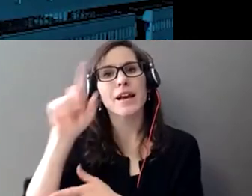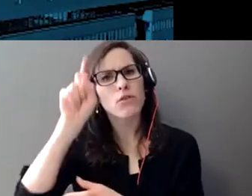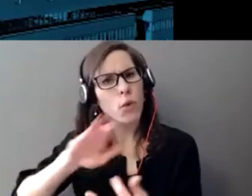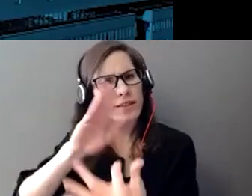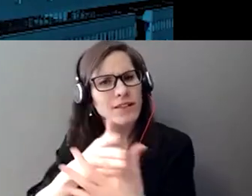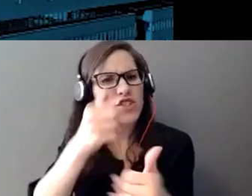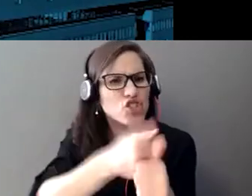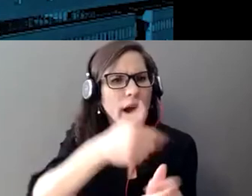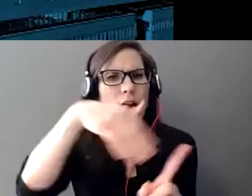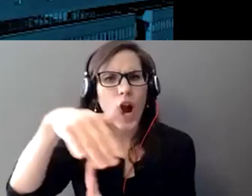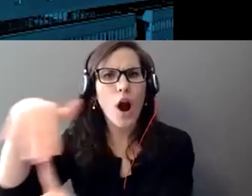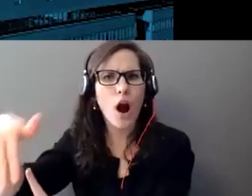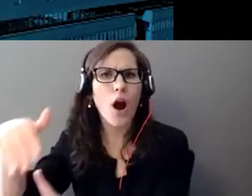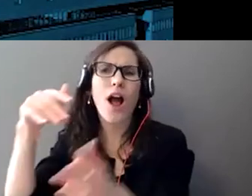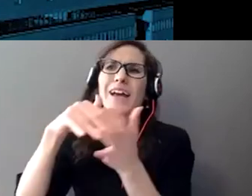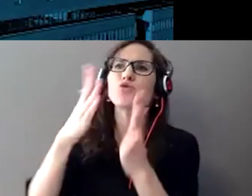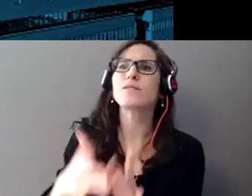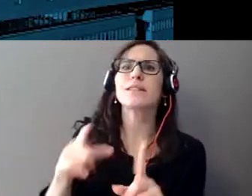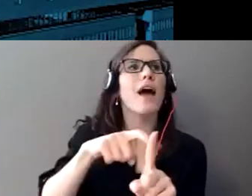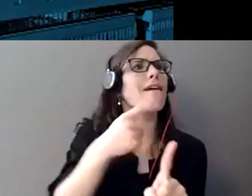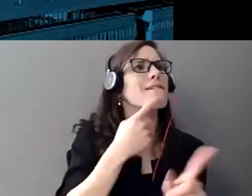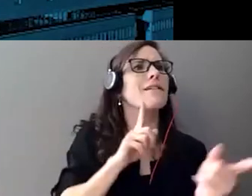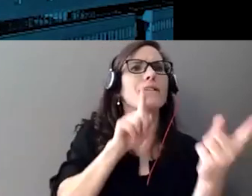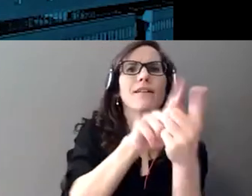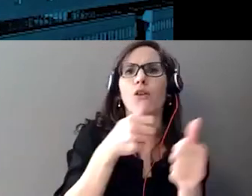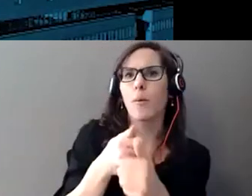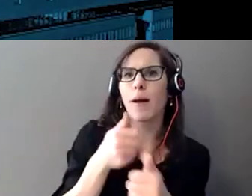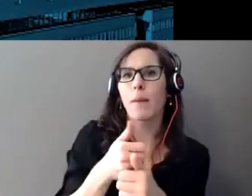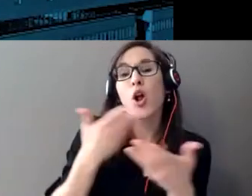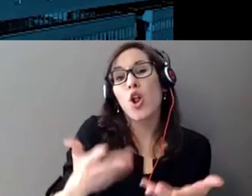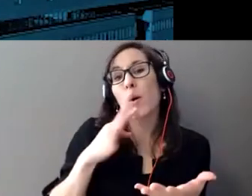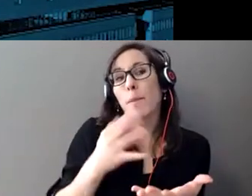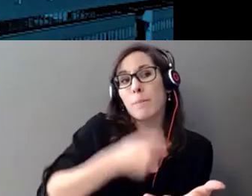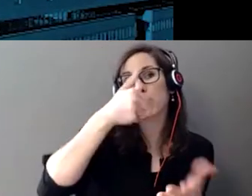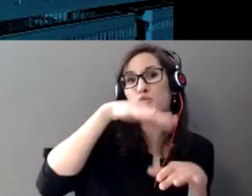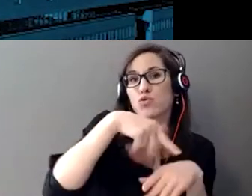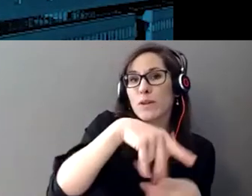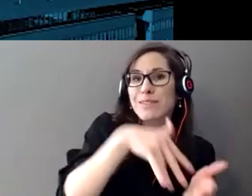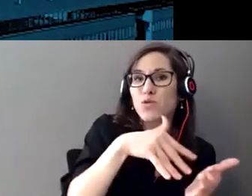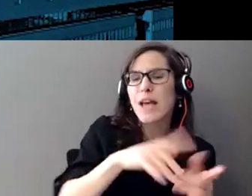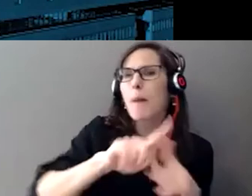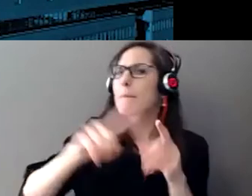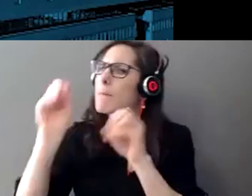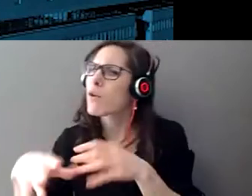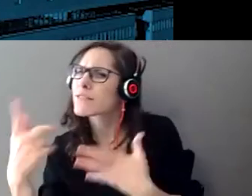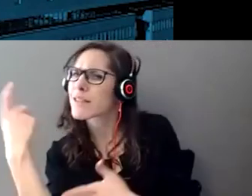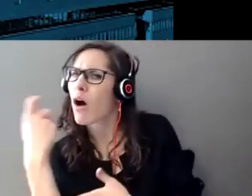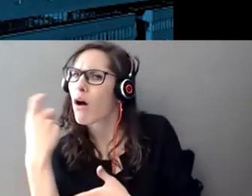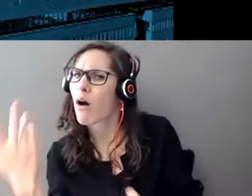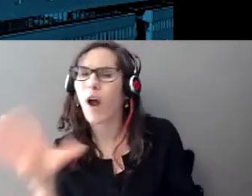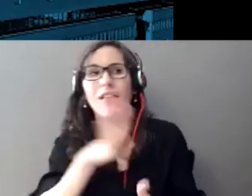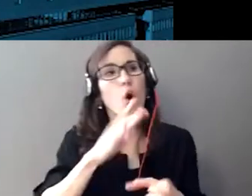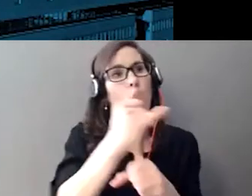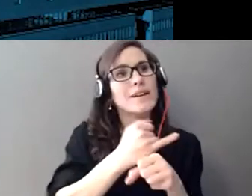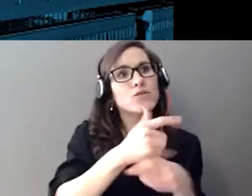qui doivent-ils y voir eux-mêmes nous parlons aujourd'hui surtout des étudiants mais connaît-il des professeurs y a-t des institutions qui accompagnent les membres du corps